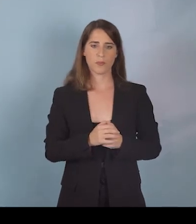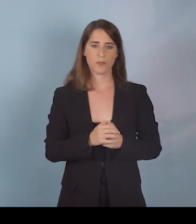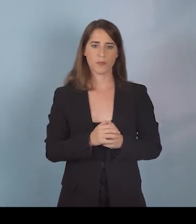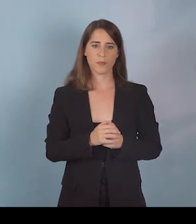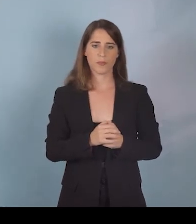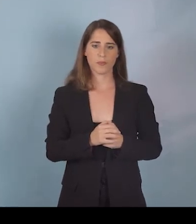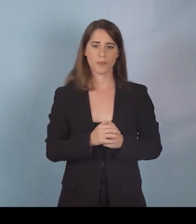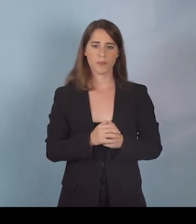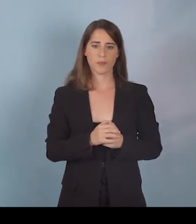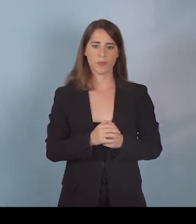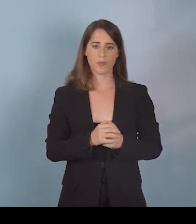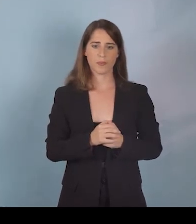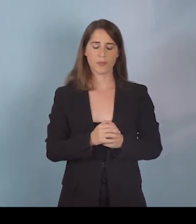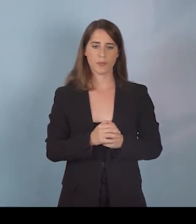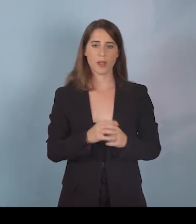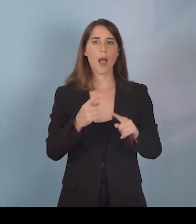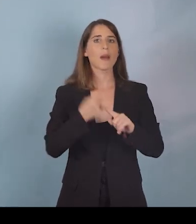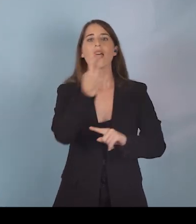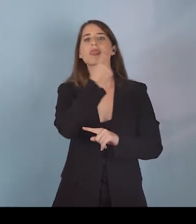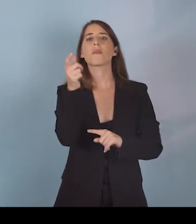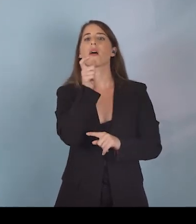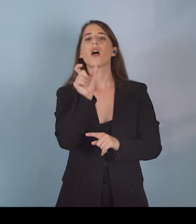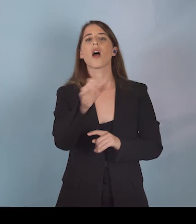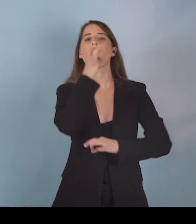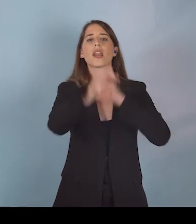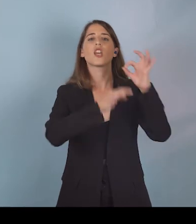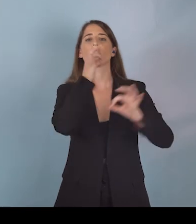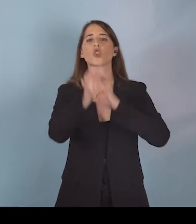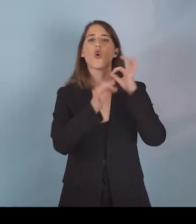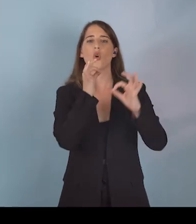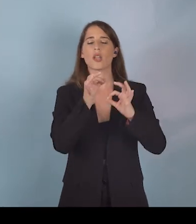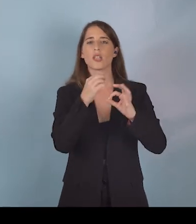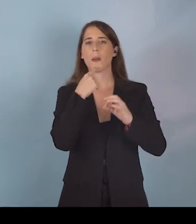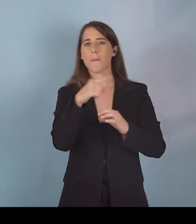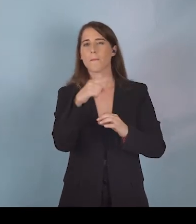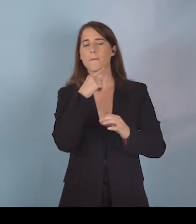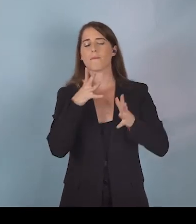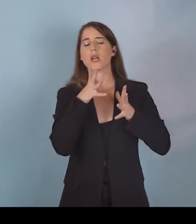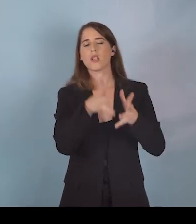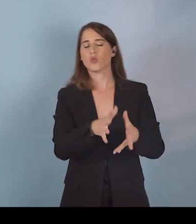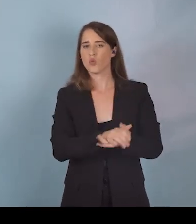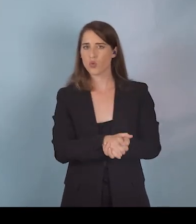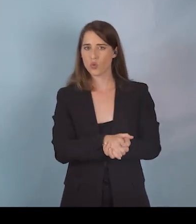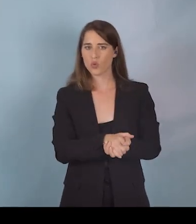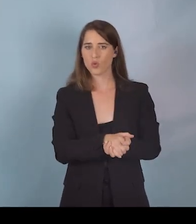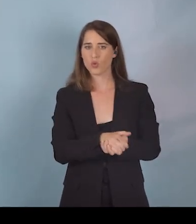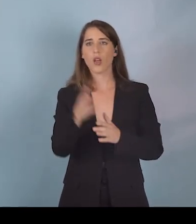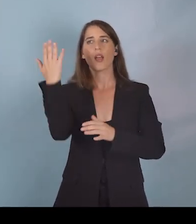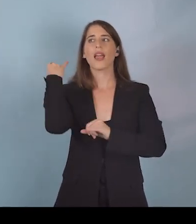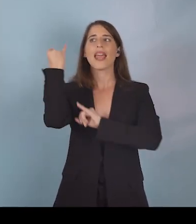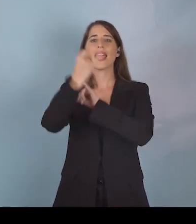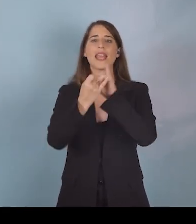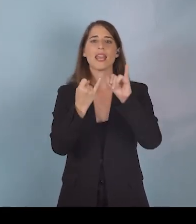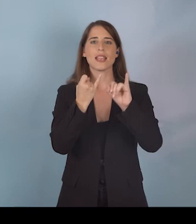ό,τι κάνουν και πραγματοποιούν μέσα από αυτά τα προγράμματα. Απλά μία κουβέντα για